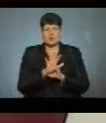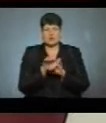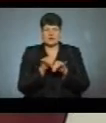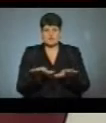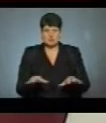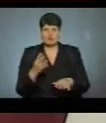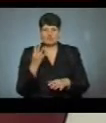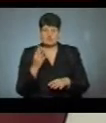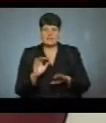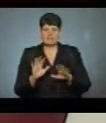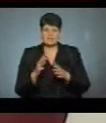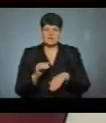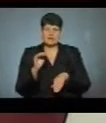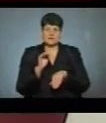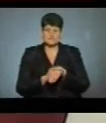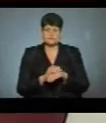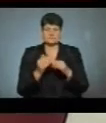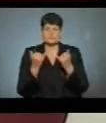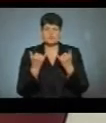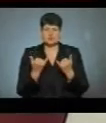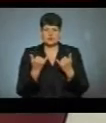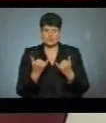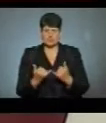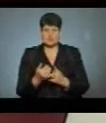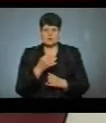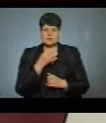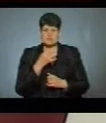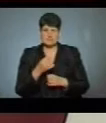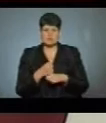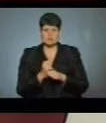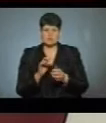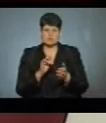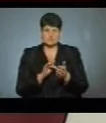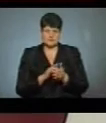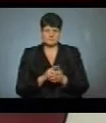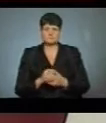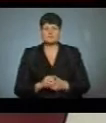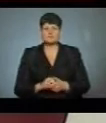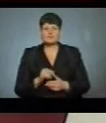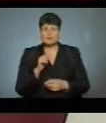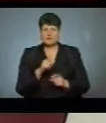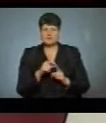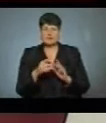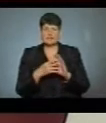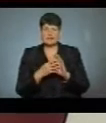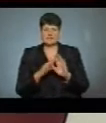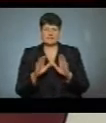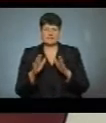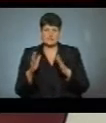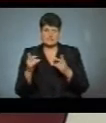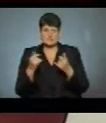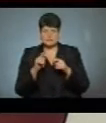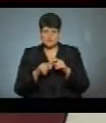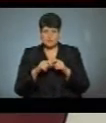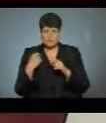зафіксували сьогодні. Про це повідомив епідеміолог обласного лабораторного центру Володимир Паничев. За його словами, 9 випадків зараз досліджують